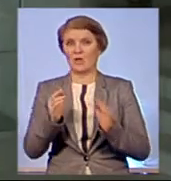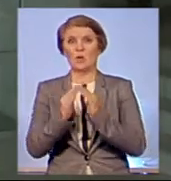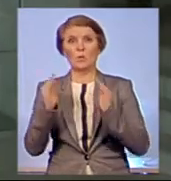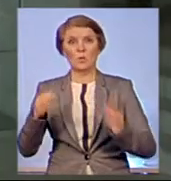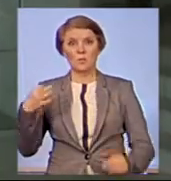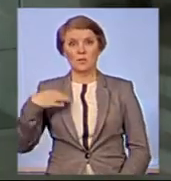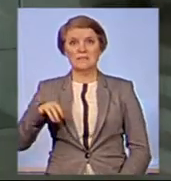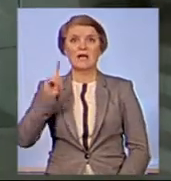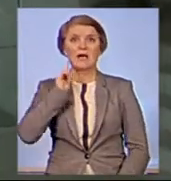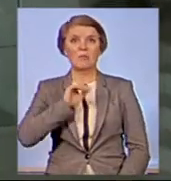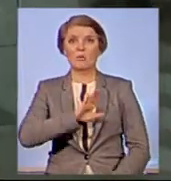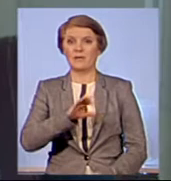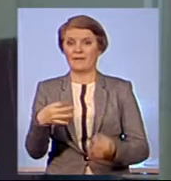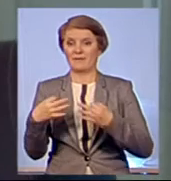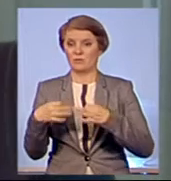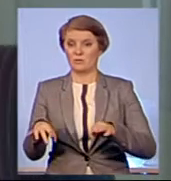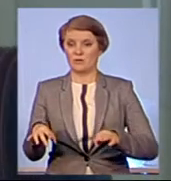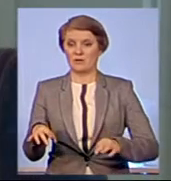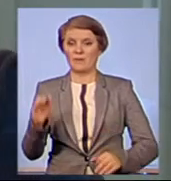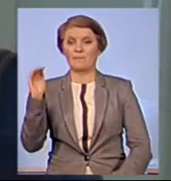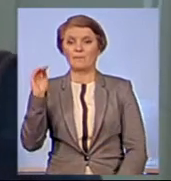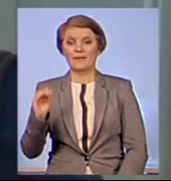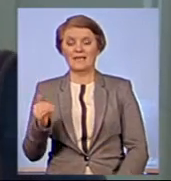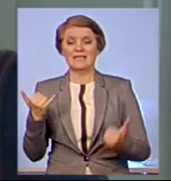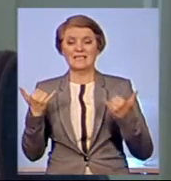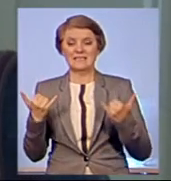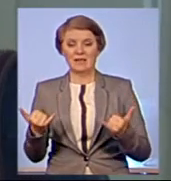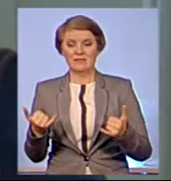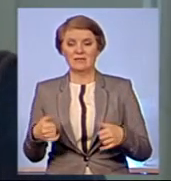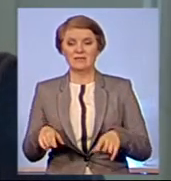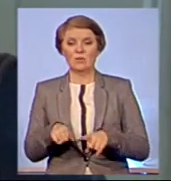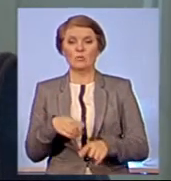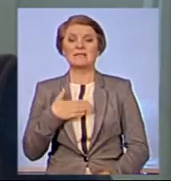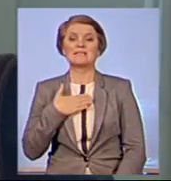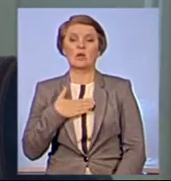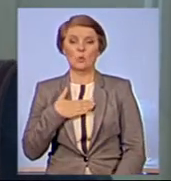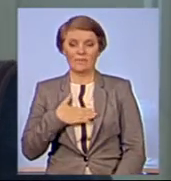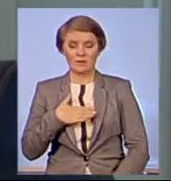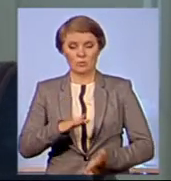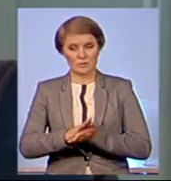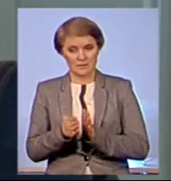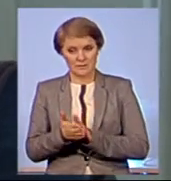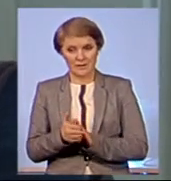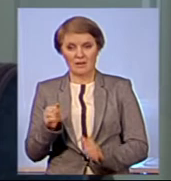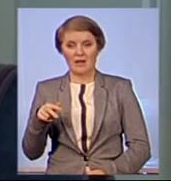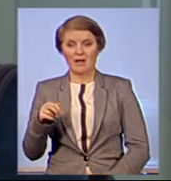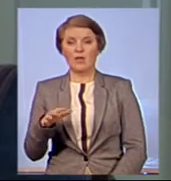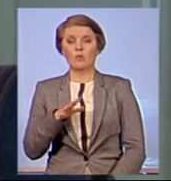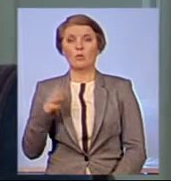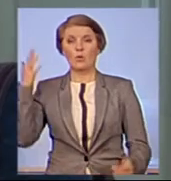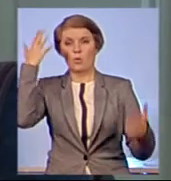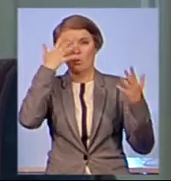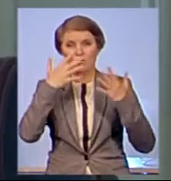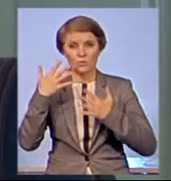що не відпускають. Дитина зараз в такому задовільному стані, але було в нас головокружіння